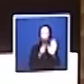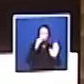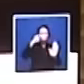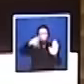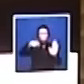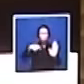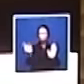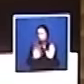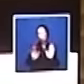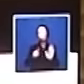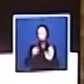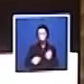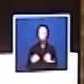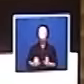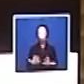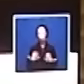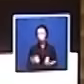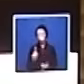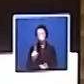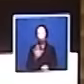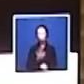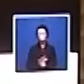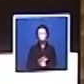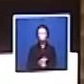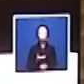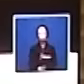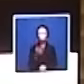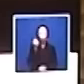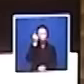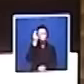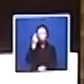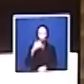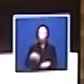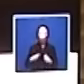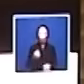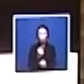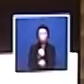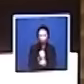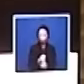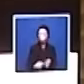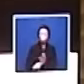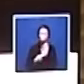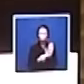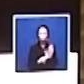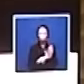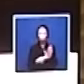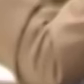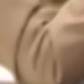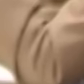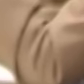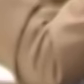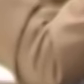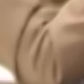ถูกต้องตามรัฐธรรมนูญแต่ก็แอบสงสัยเหมือนกันว่าเหตุใดรัฐธรรมนูญปี60จึงเขียนเอาไว้